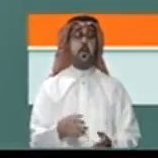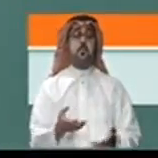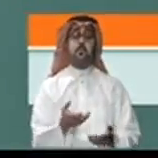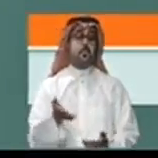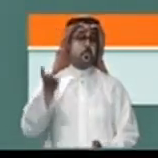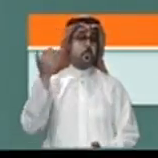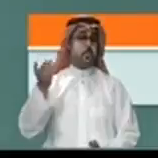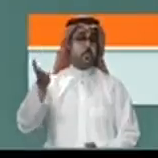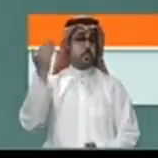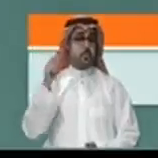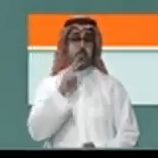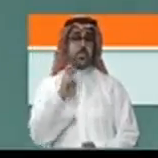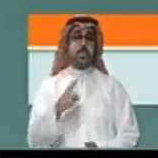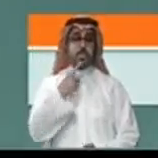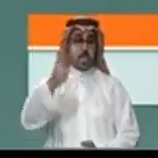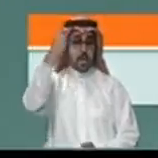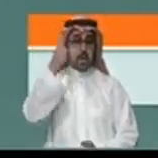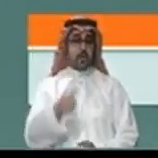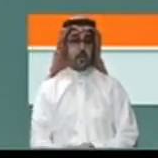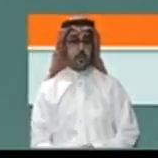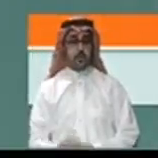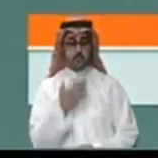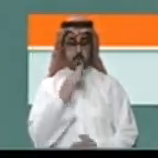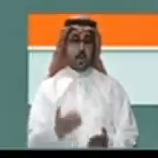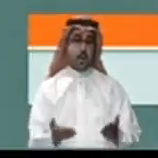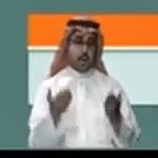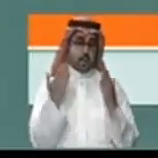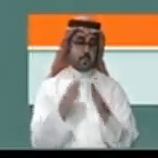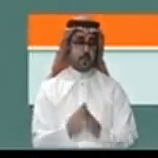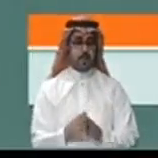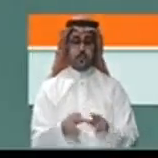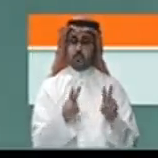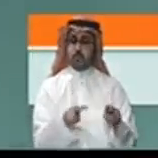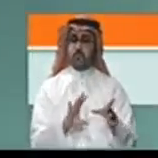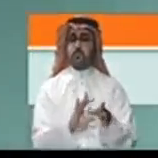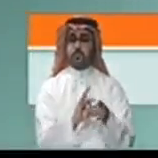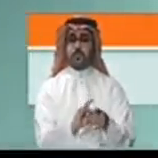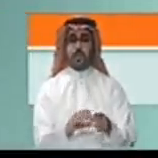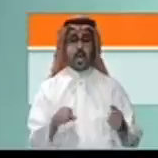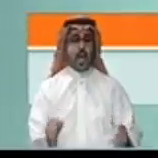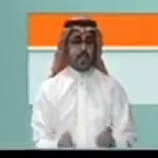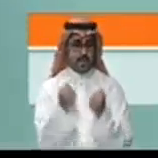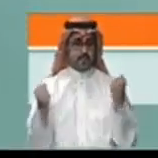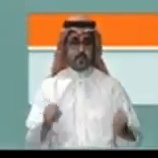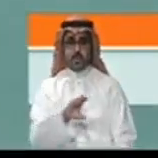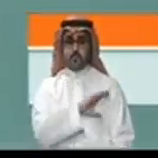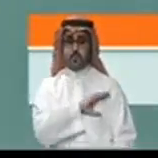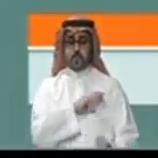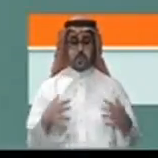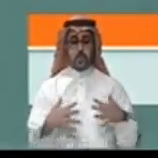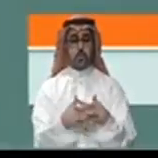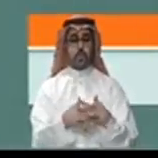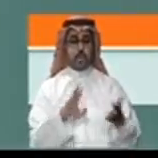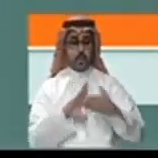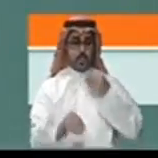تقريبا، واحد من أهم التمارين المشتركة بين وزارة الدفاع السعودية والأمريكية بهدف تعزيز التدريب المشترك السعودي الأمريكي. هناك